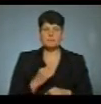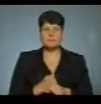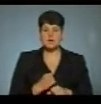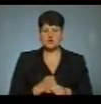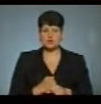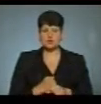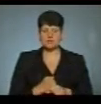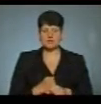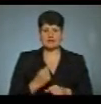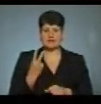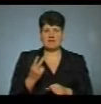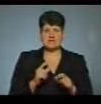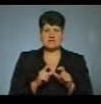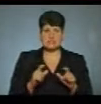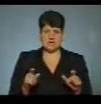Працюють